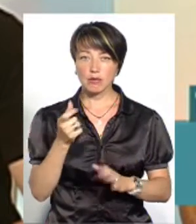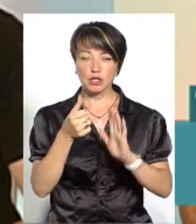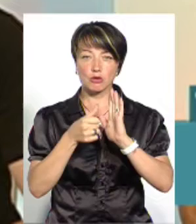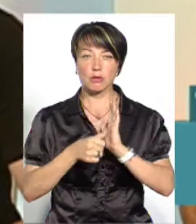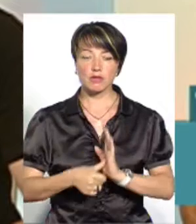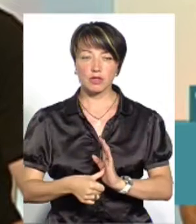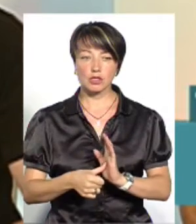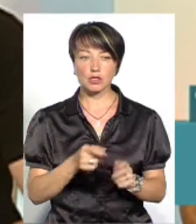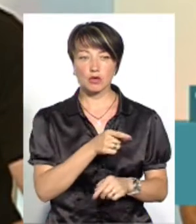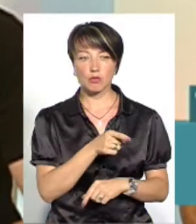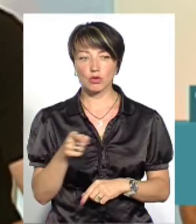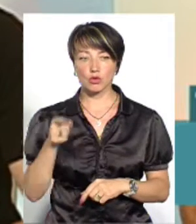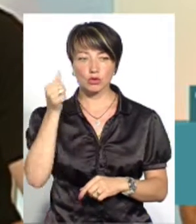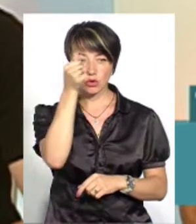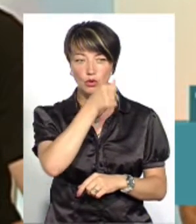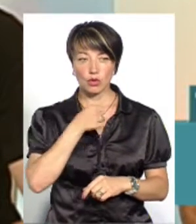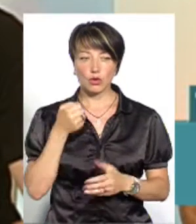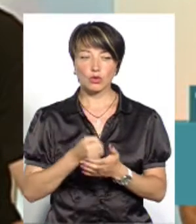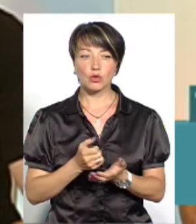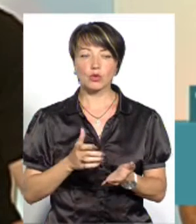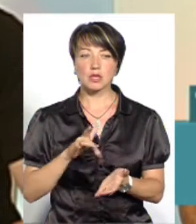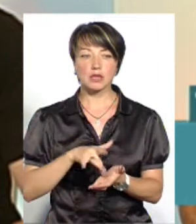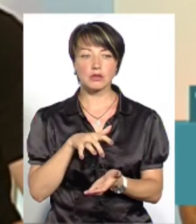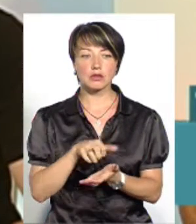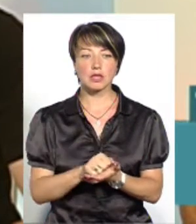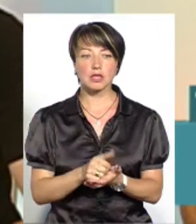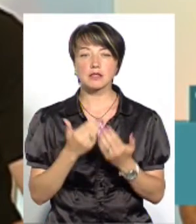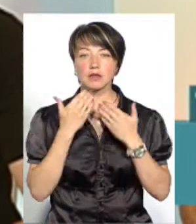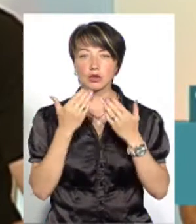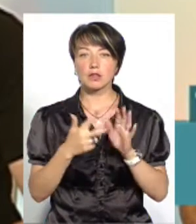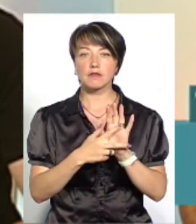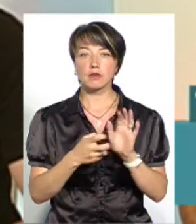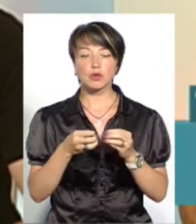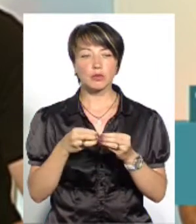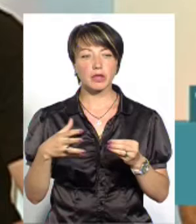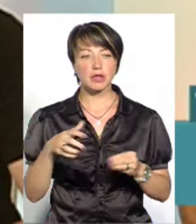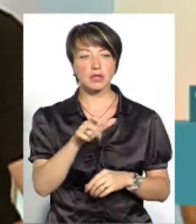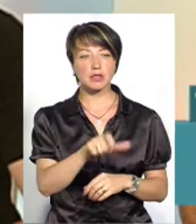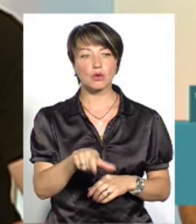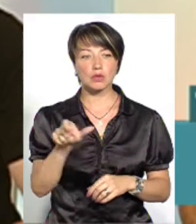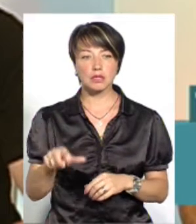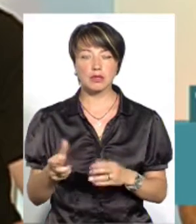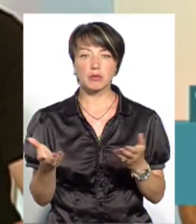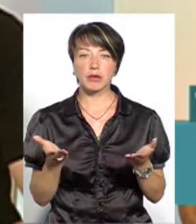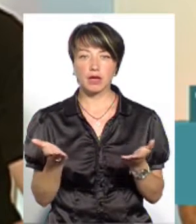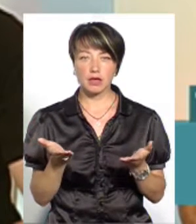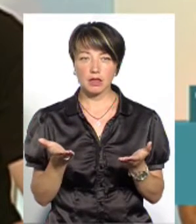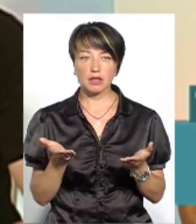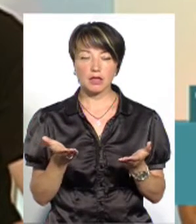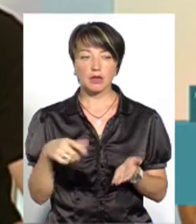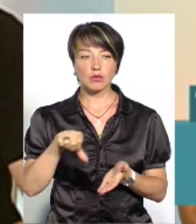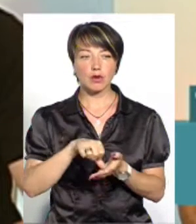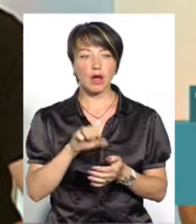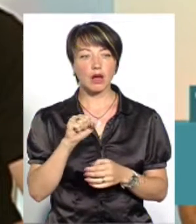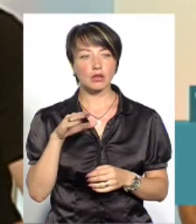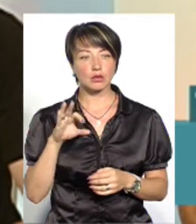півріччя поточного року, до служби зайнятості звернулося 815 осіб, які брали участь